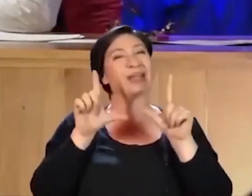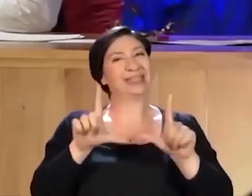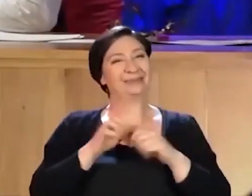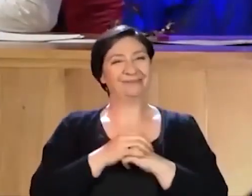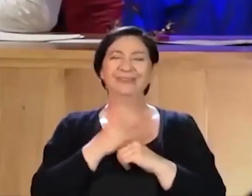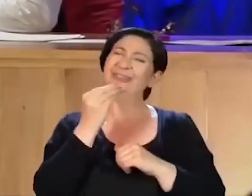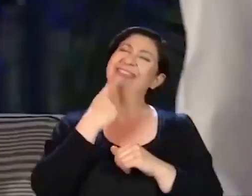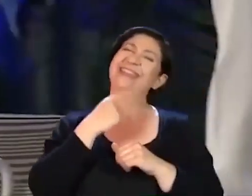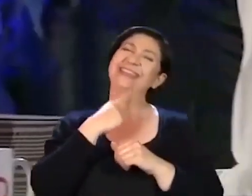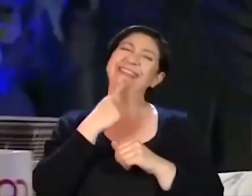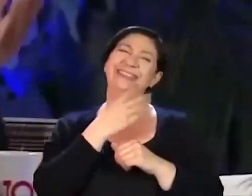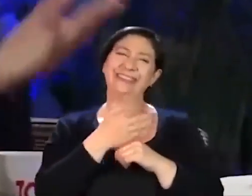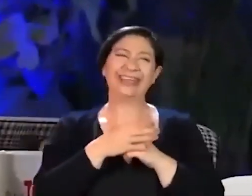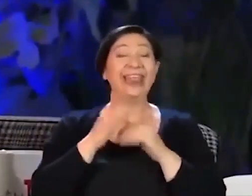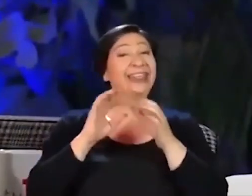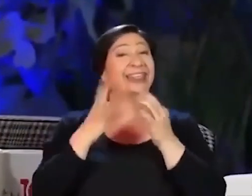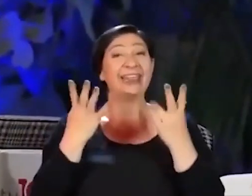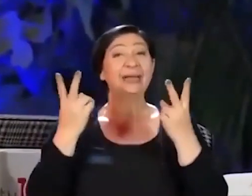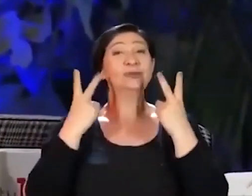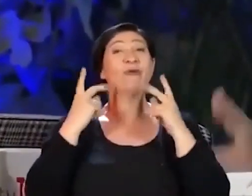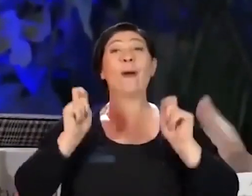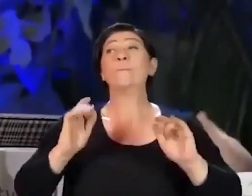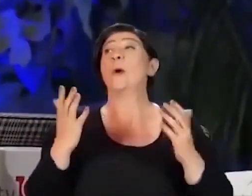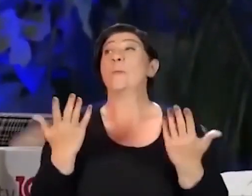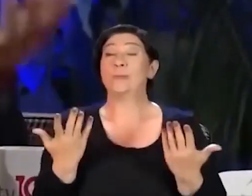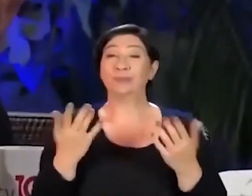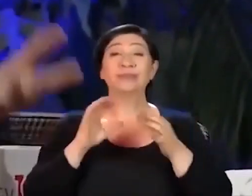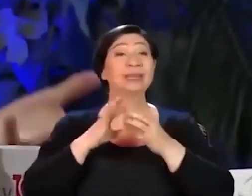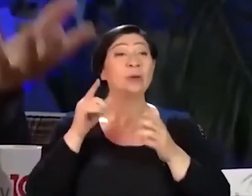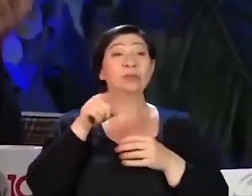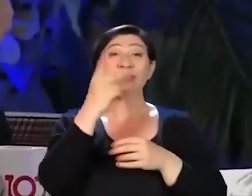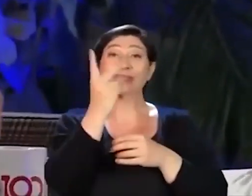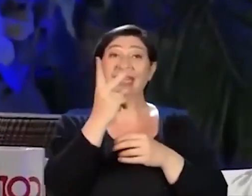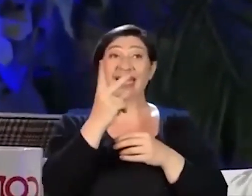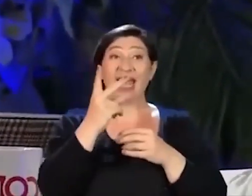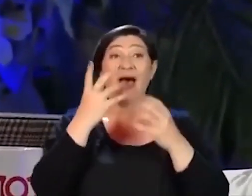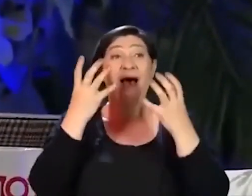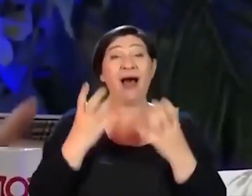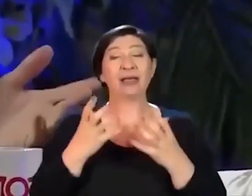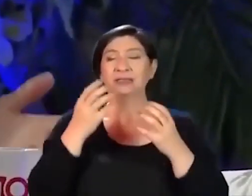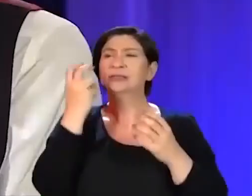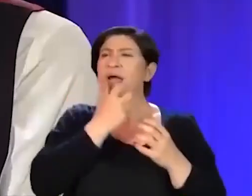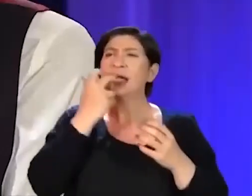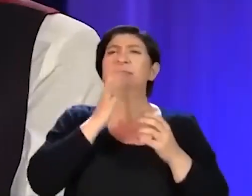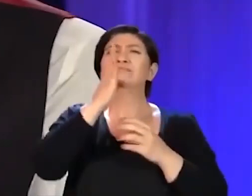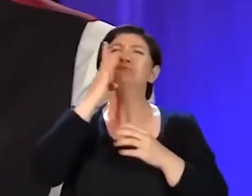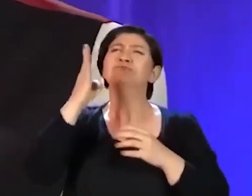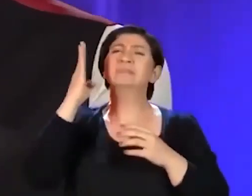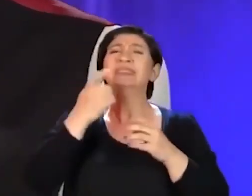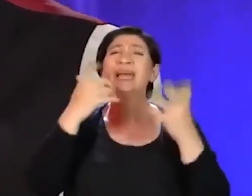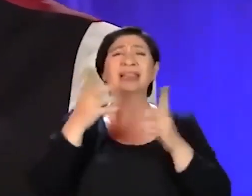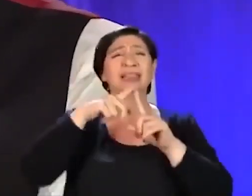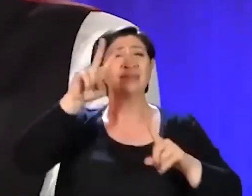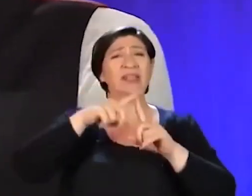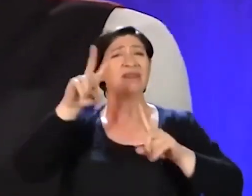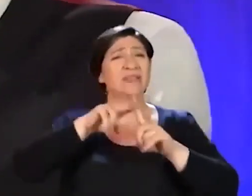gerekiyor. Çok tatlısın. Çok neden tatlısın. Talk show yapmıyorum? Neden yaptın? Çünkü bu sene sahneye ağırlık vermek istedim. Yıllardır televizyondayım. Hı. Ama